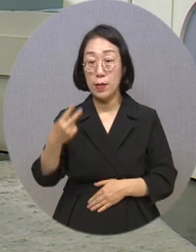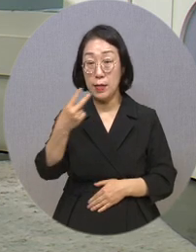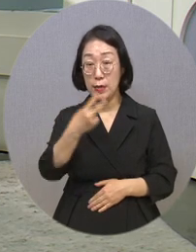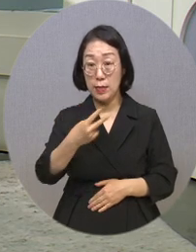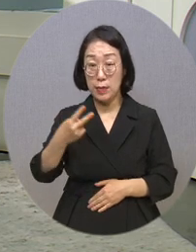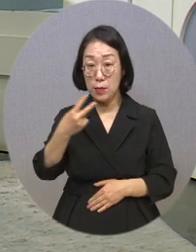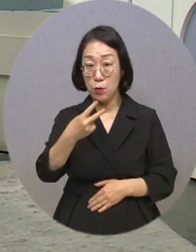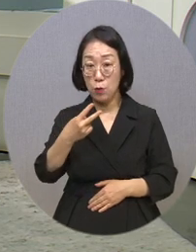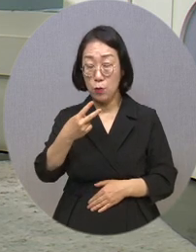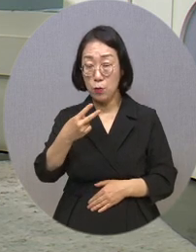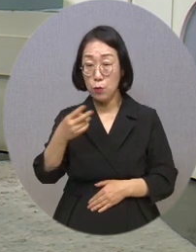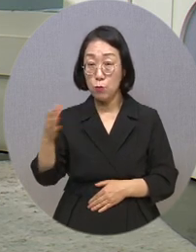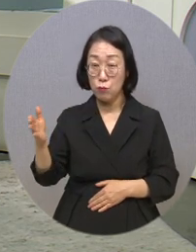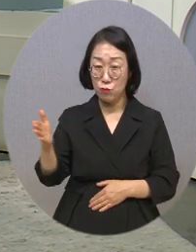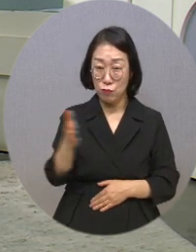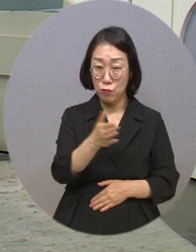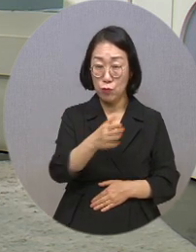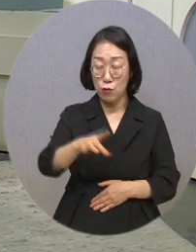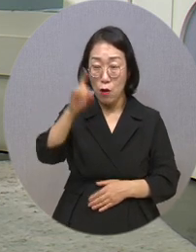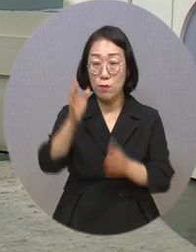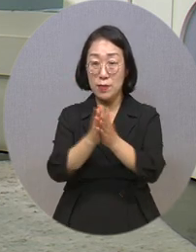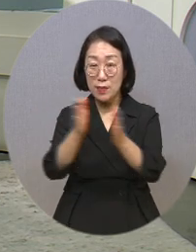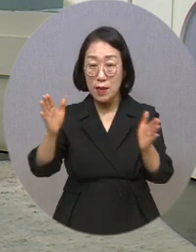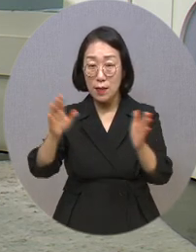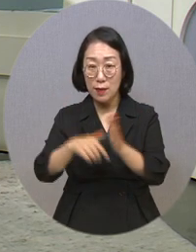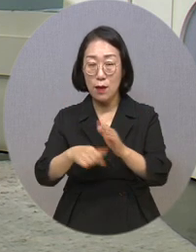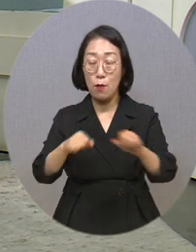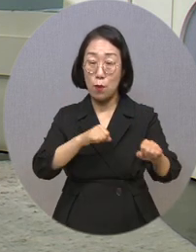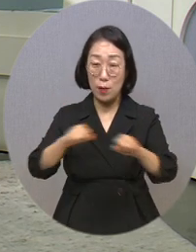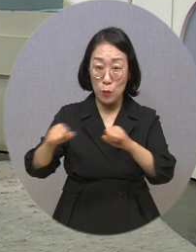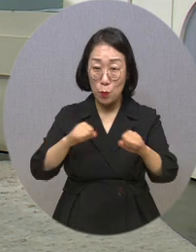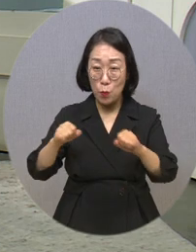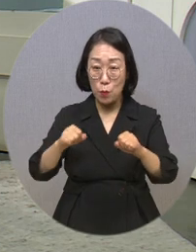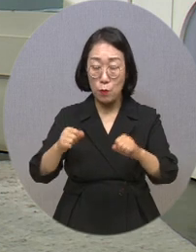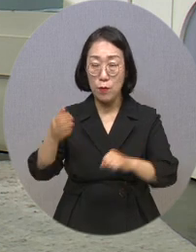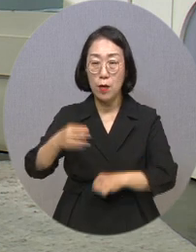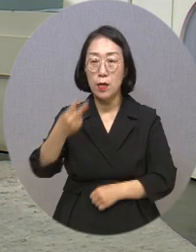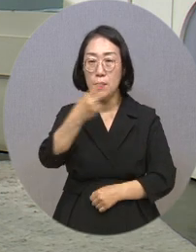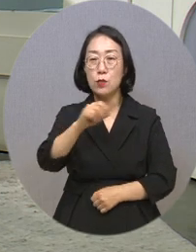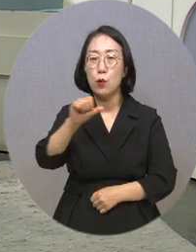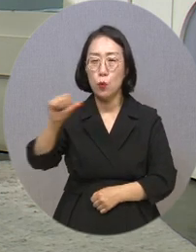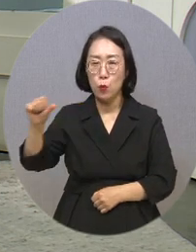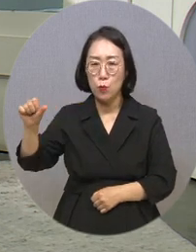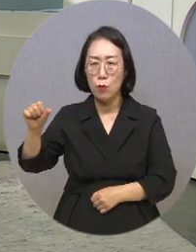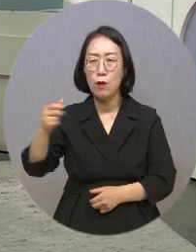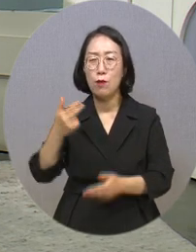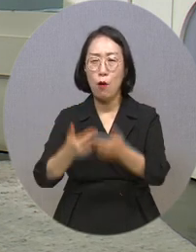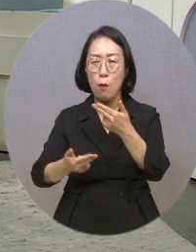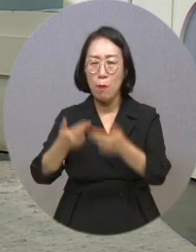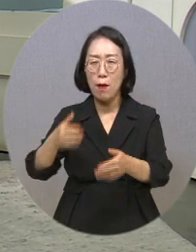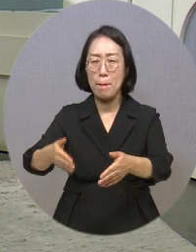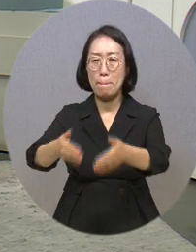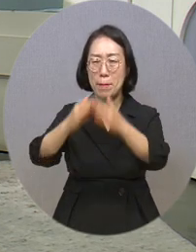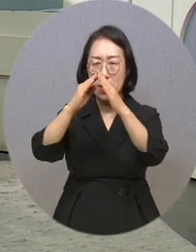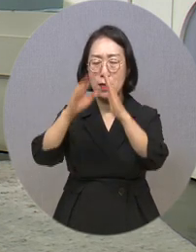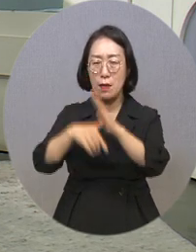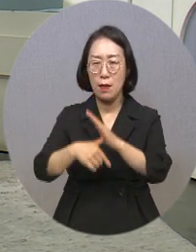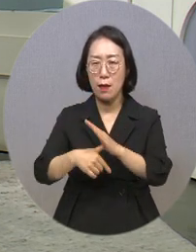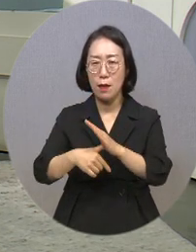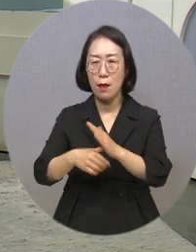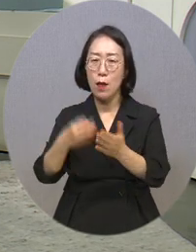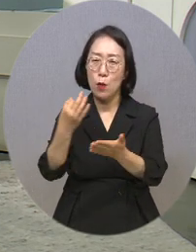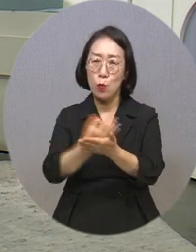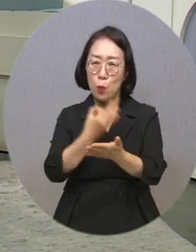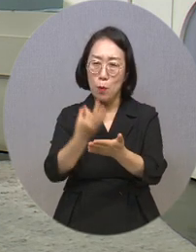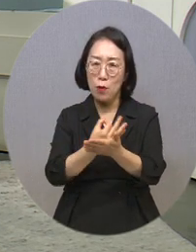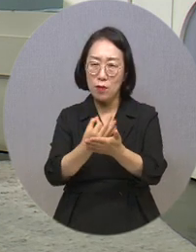2000년도부터 이제 시작해서 할 때는 뭐 처음에는 활발했지만은 2005년도에 이 협회 만들면서는 돈 버는 데는